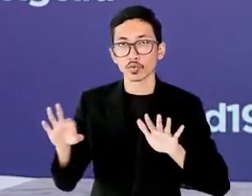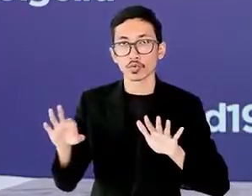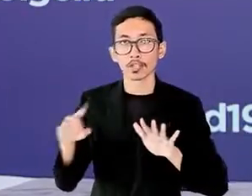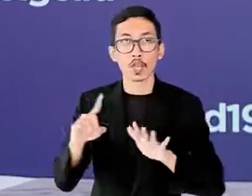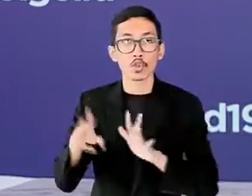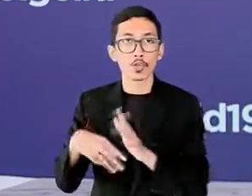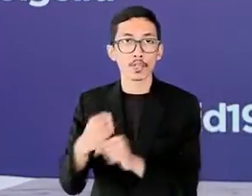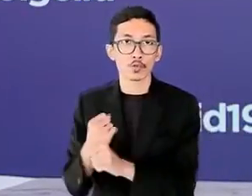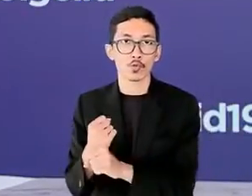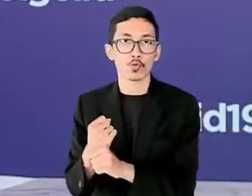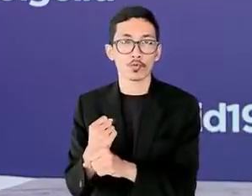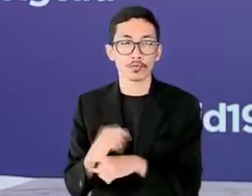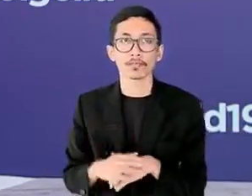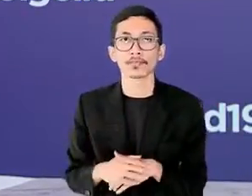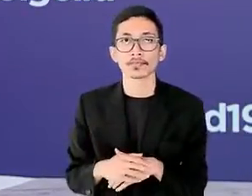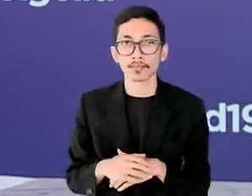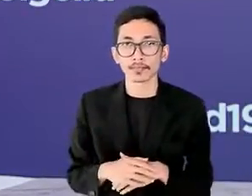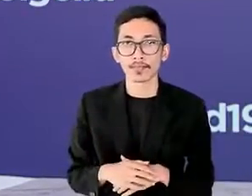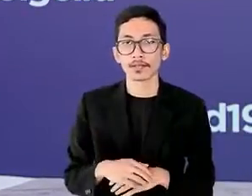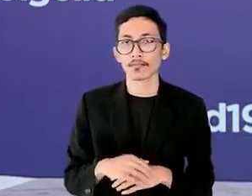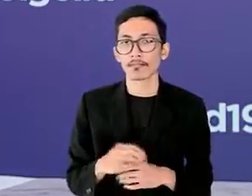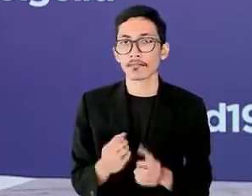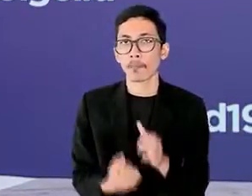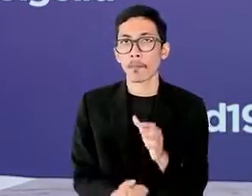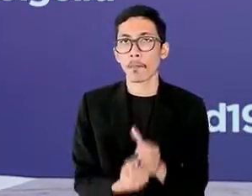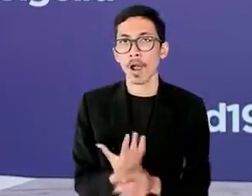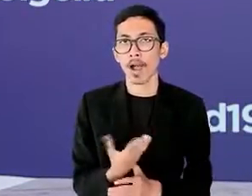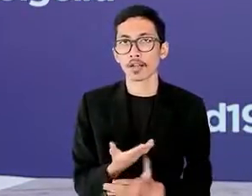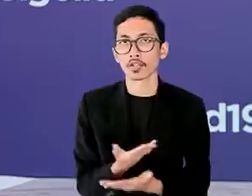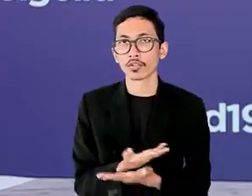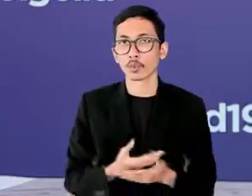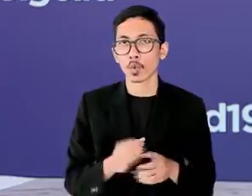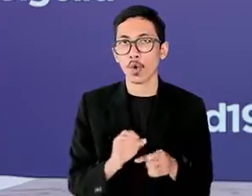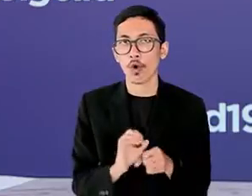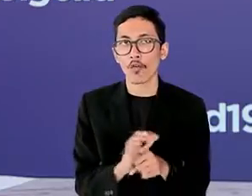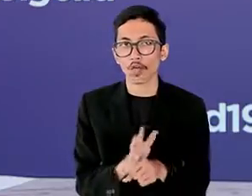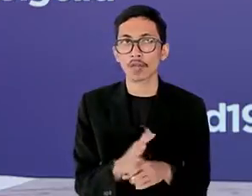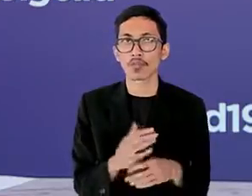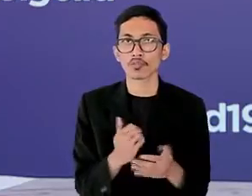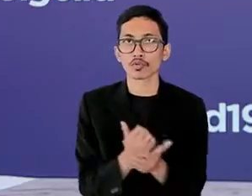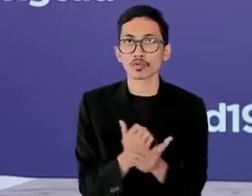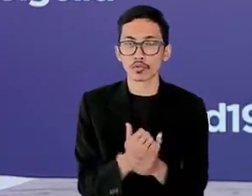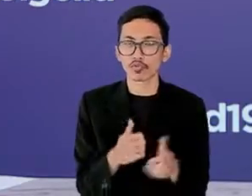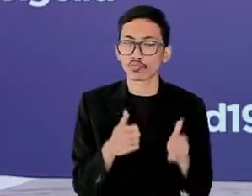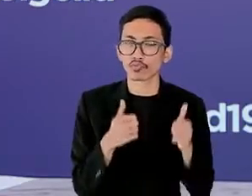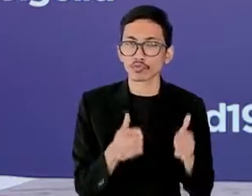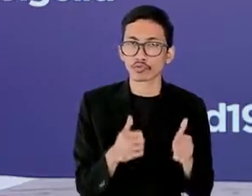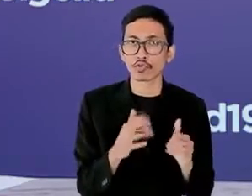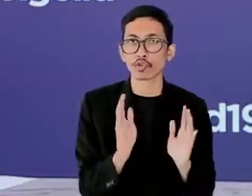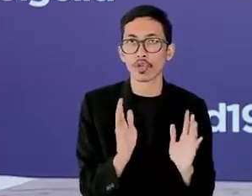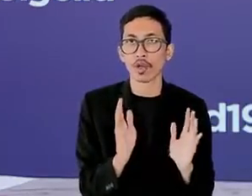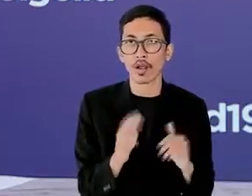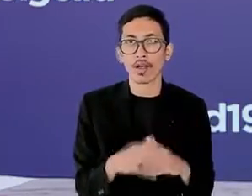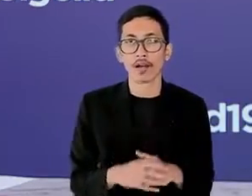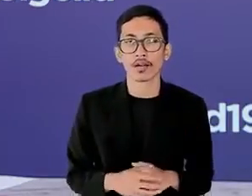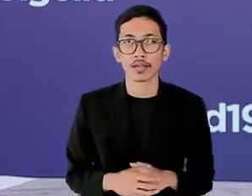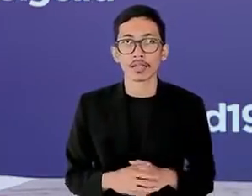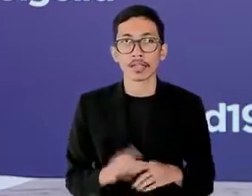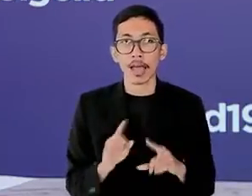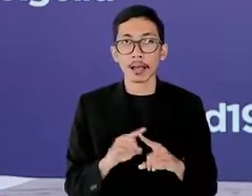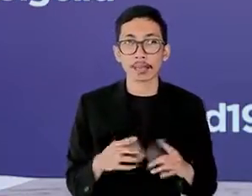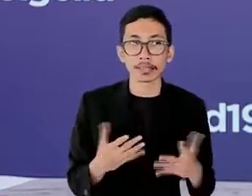perbaikan kondisi coffee 19 di Indonesia ini Tentunya patut kita syukuri namun jangan sampai membuat kita